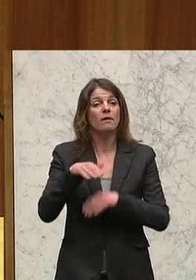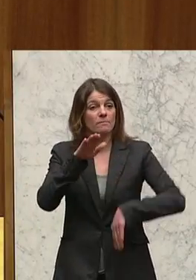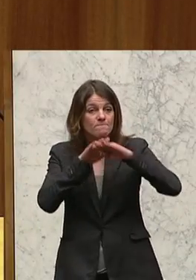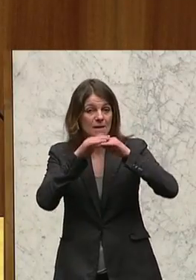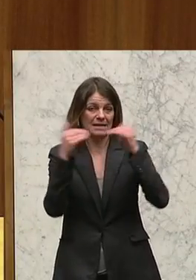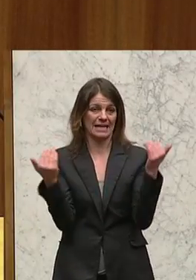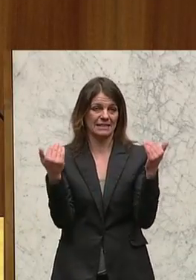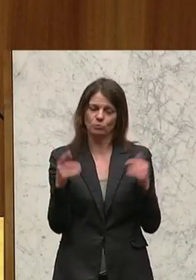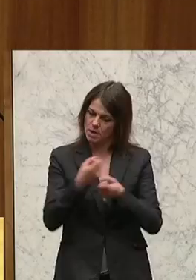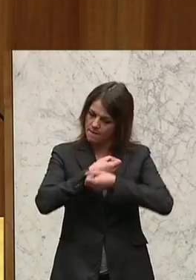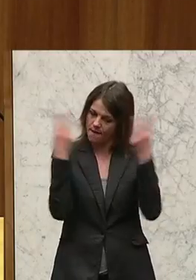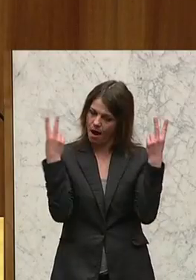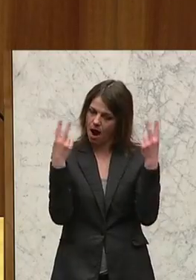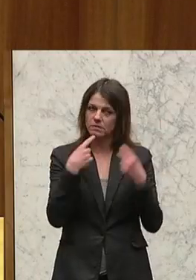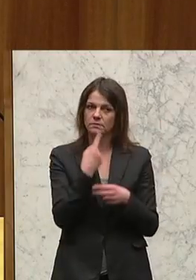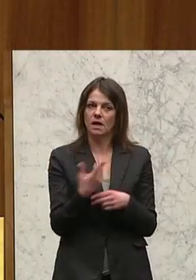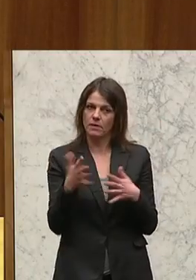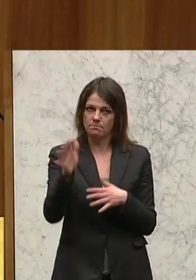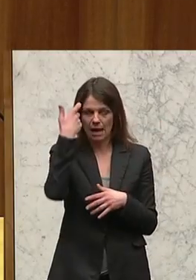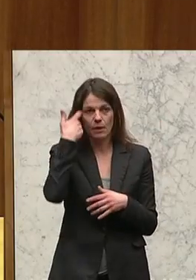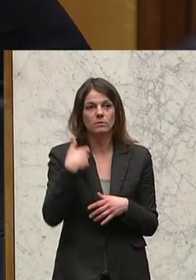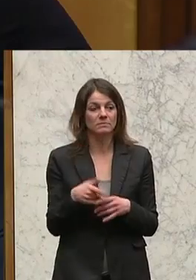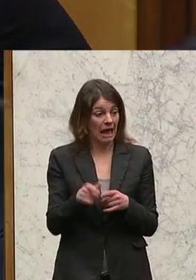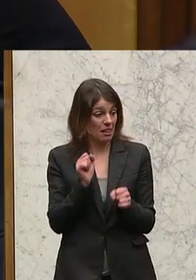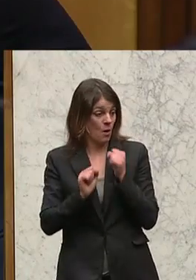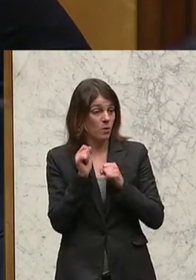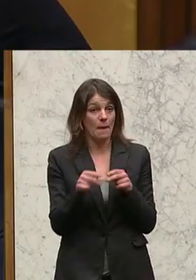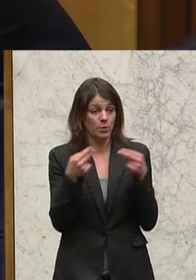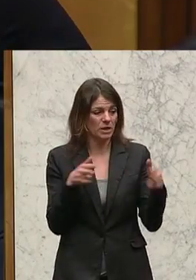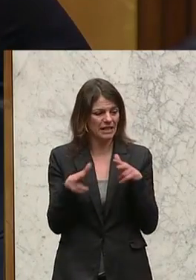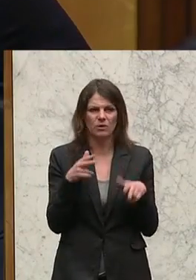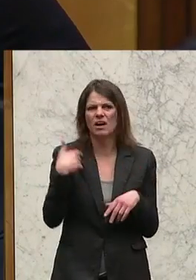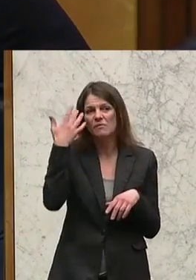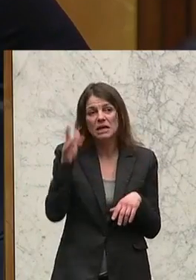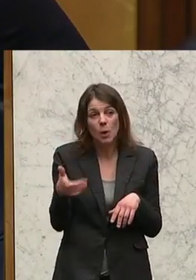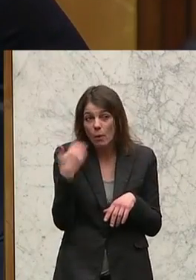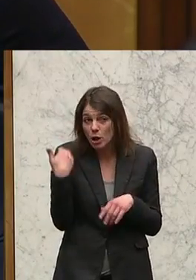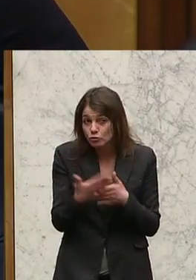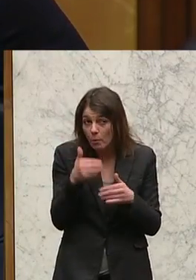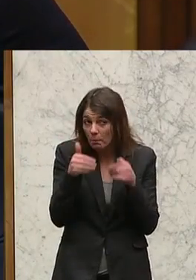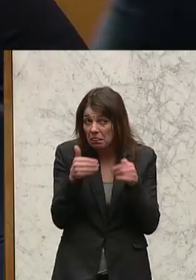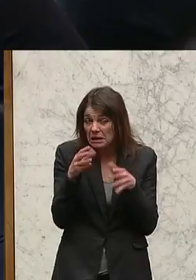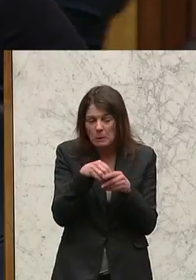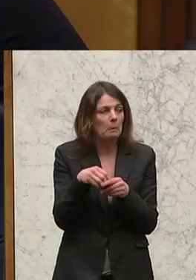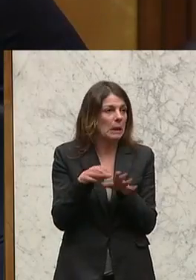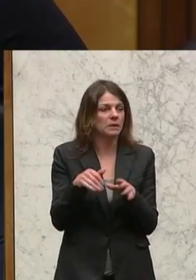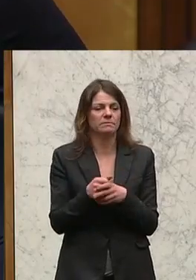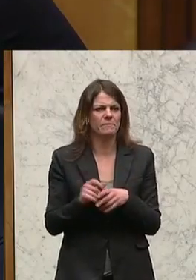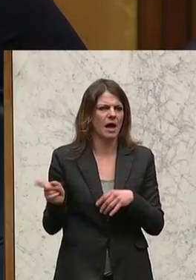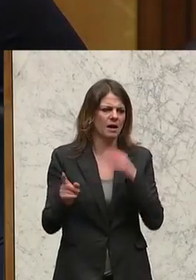Asylobergrenze klare Worte sprechen, Herr Bundesminister. In Ihrer Not hat diese Bundesregierung, ich weiß gar nicht, ob Sie da schon Minister gewesen sind,